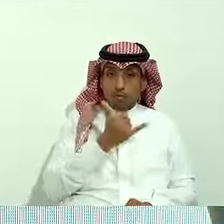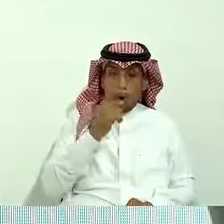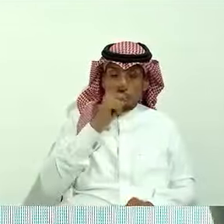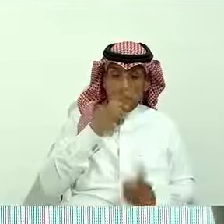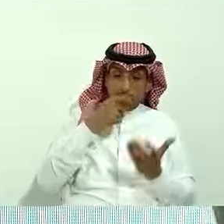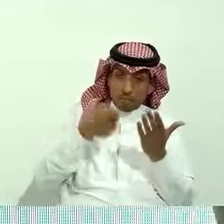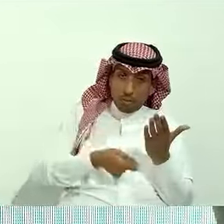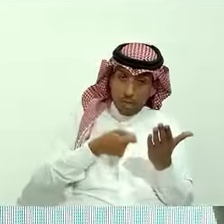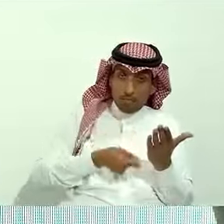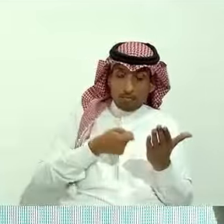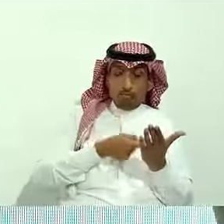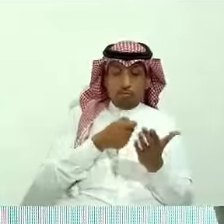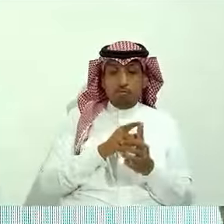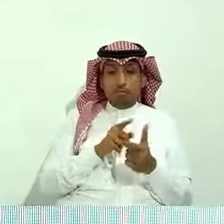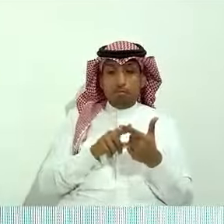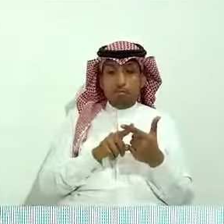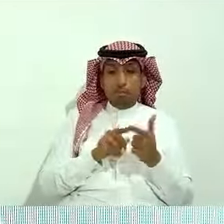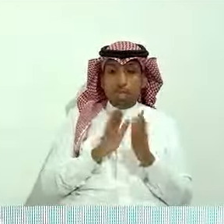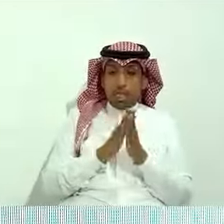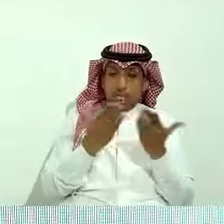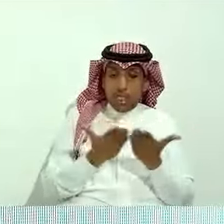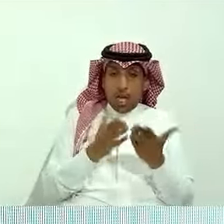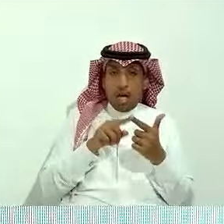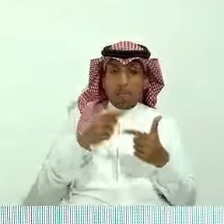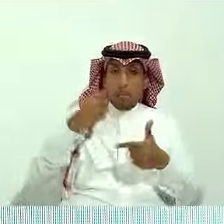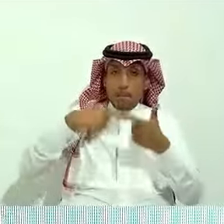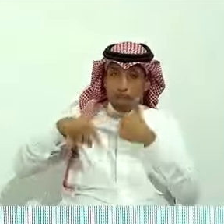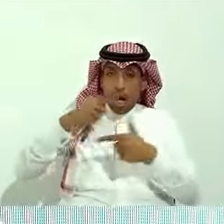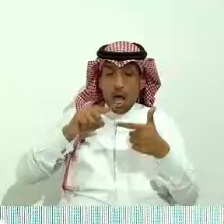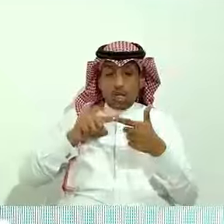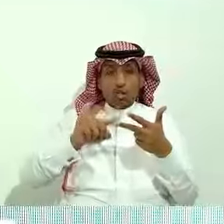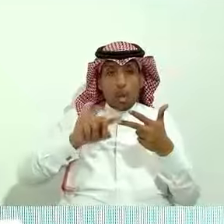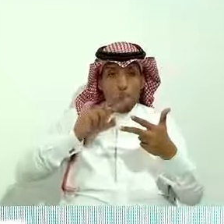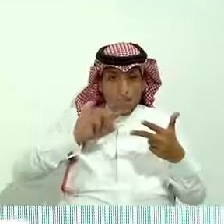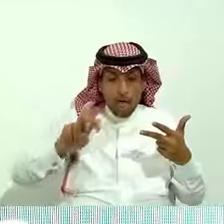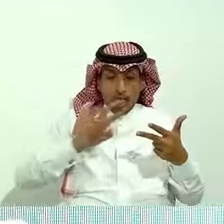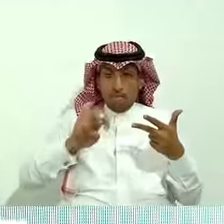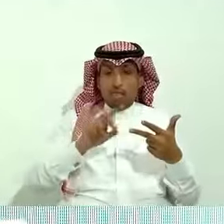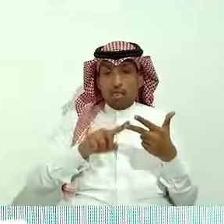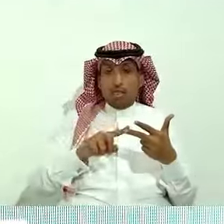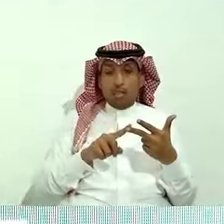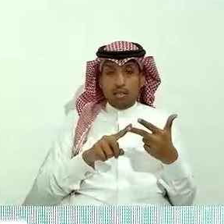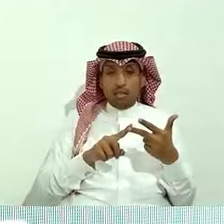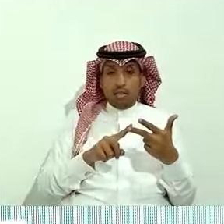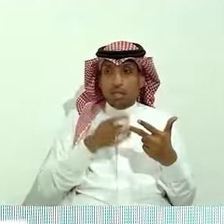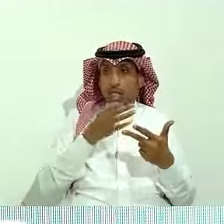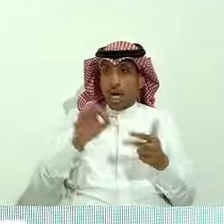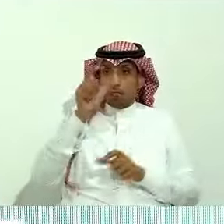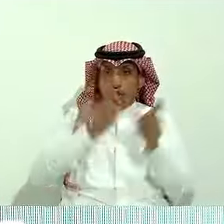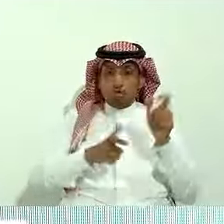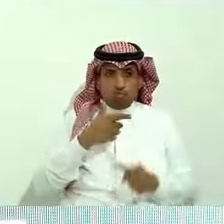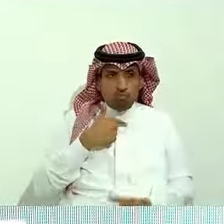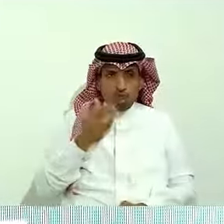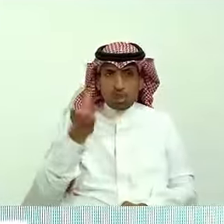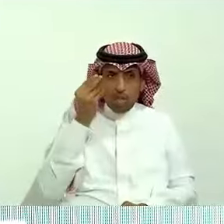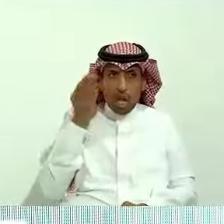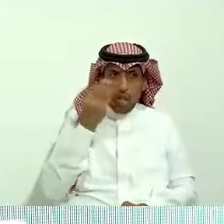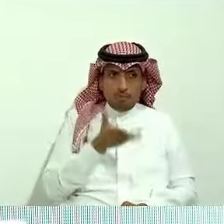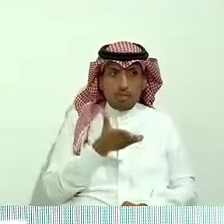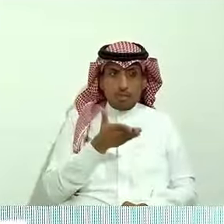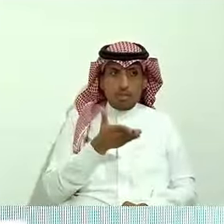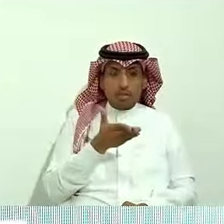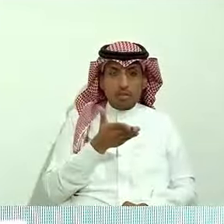المؤلفات أو الكتب أو المراجع والأبحاث لكل من يهتم بالأزياء،